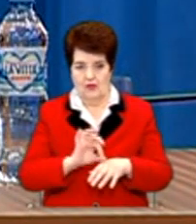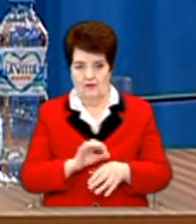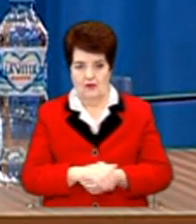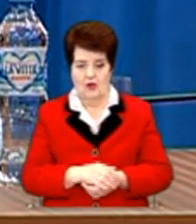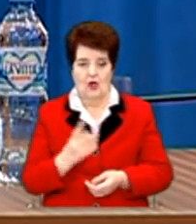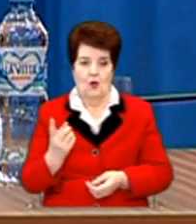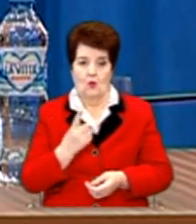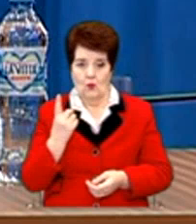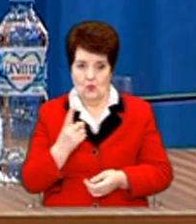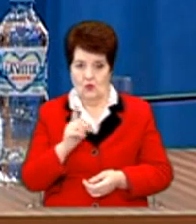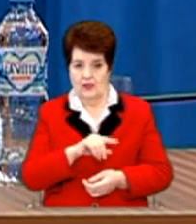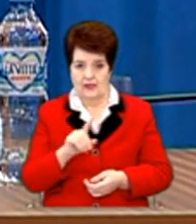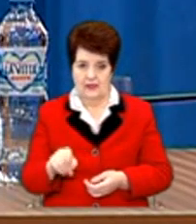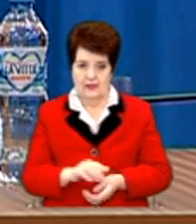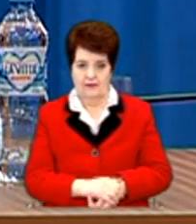Unul din